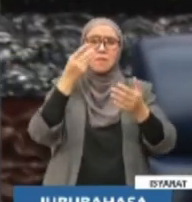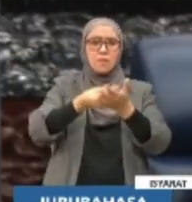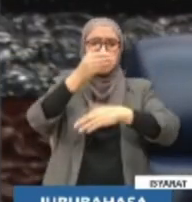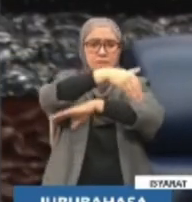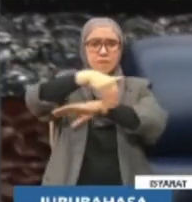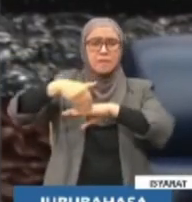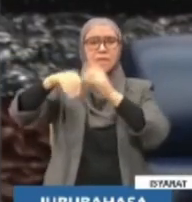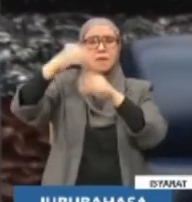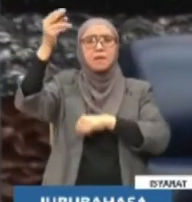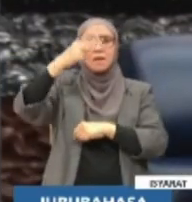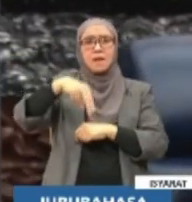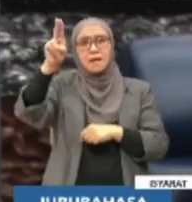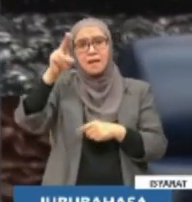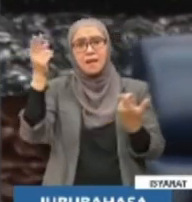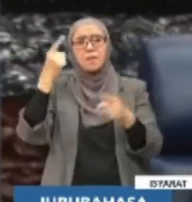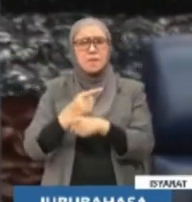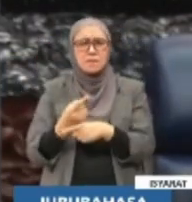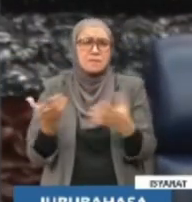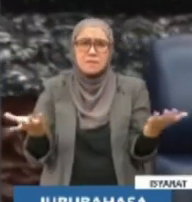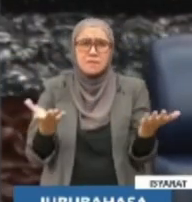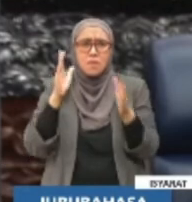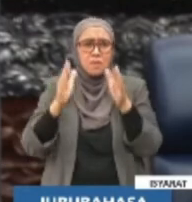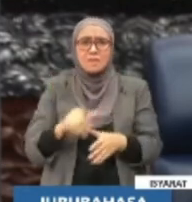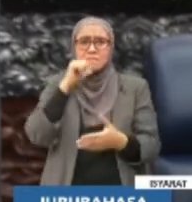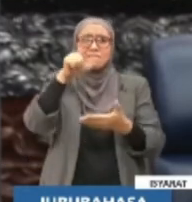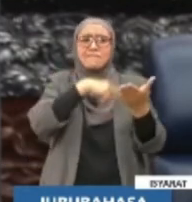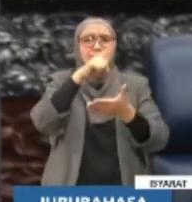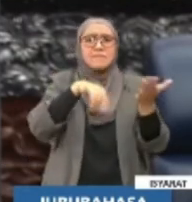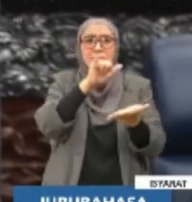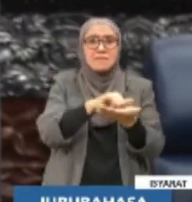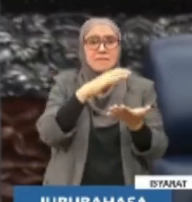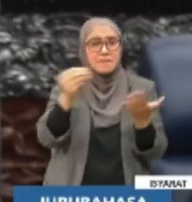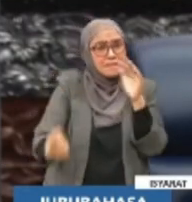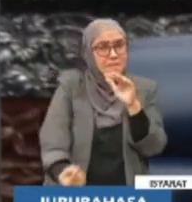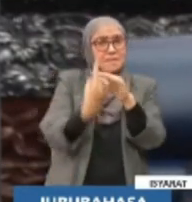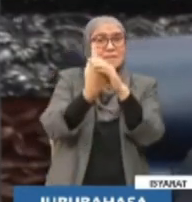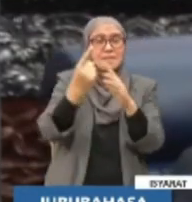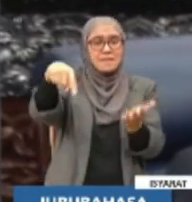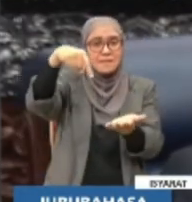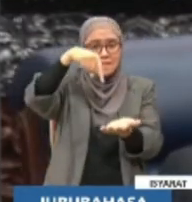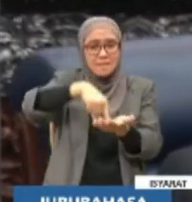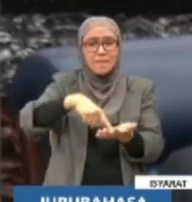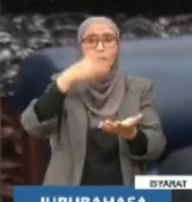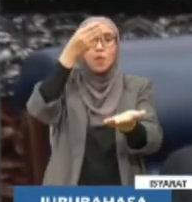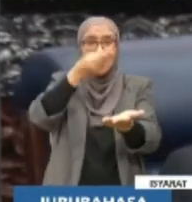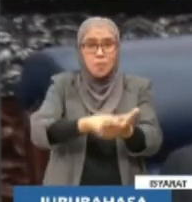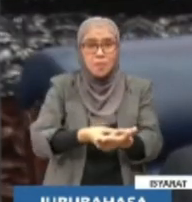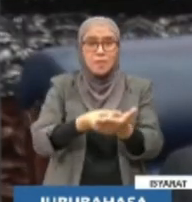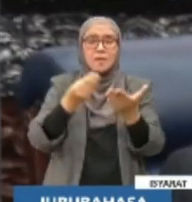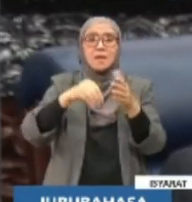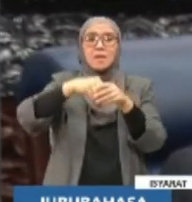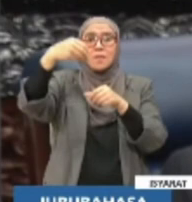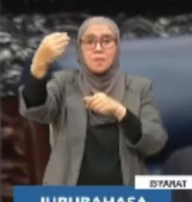ini adalah halal dan betul Bukan tak ketika itu Yang dibangkitkan ini ialah uang